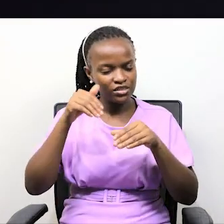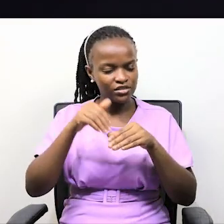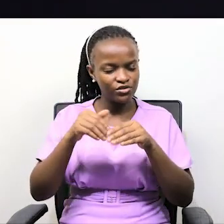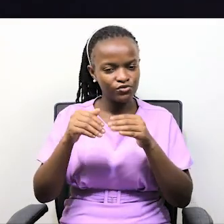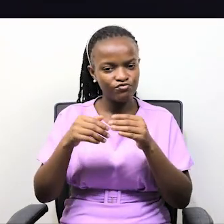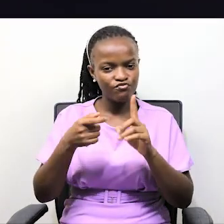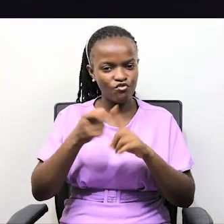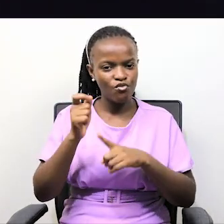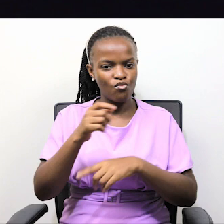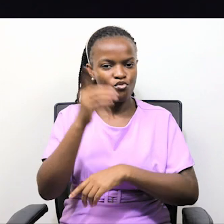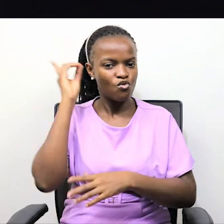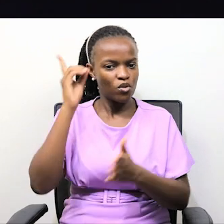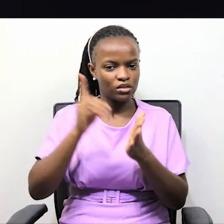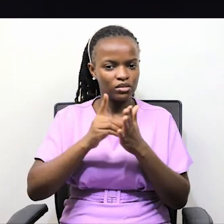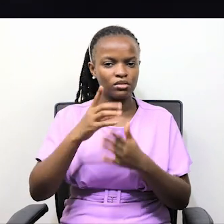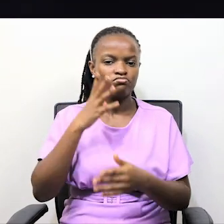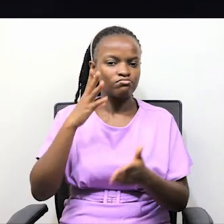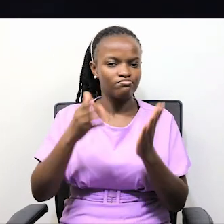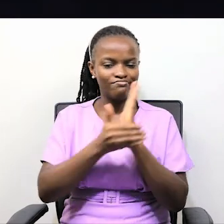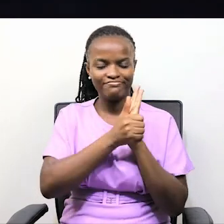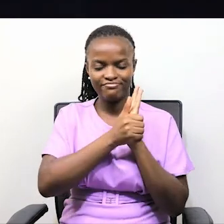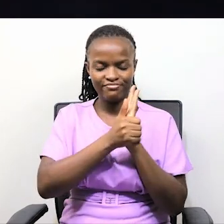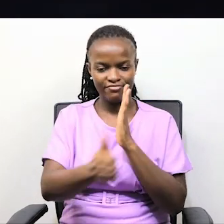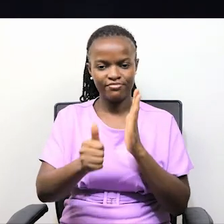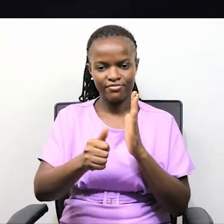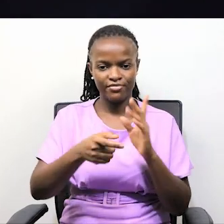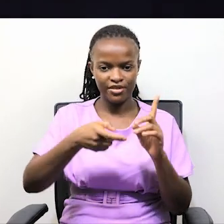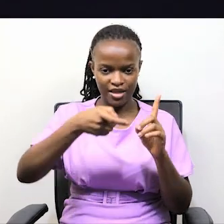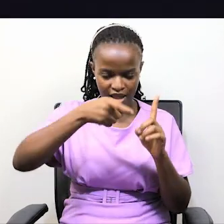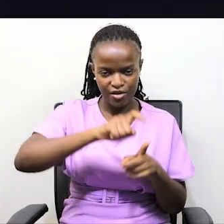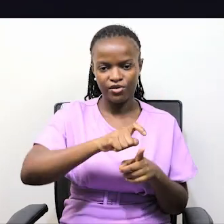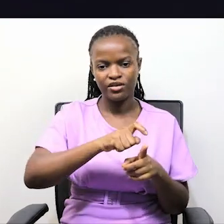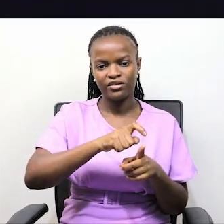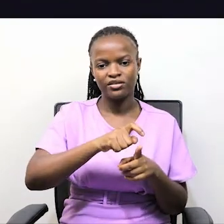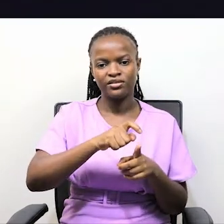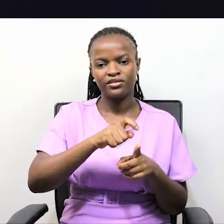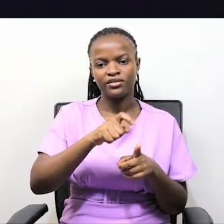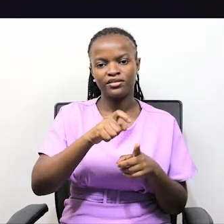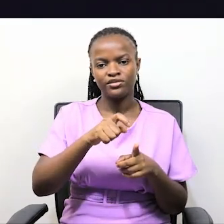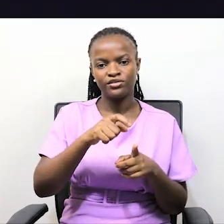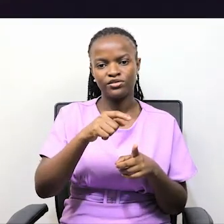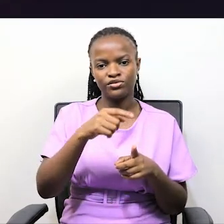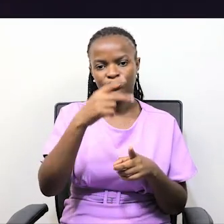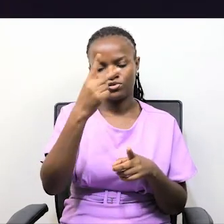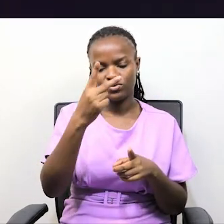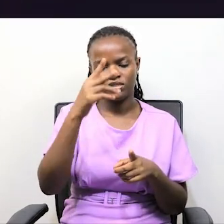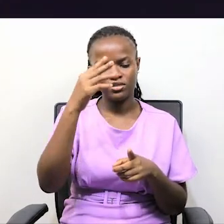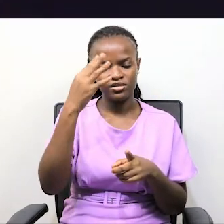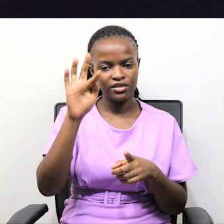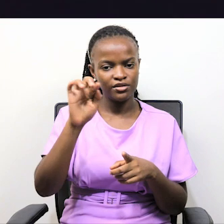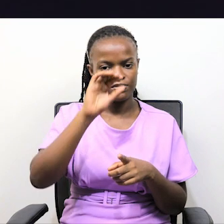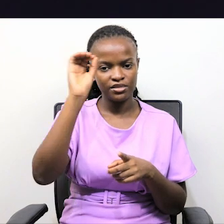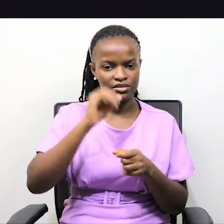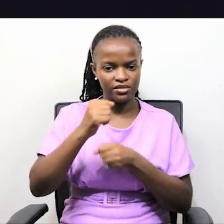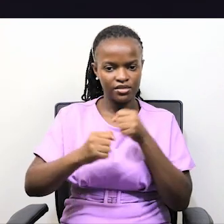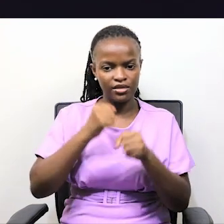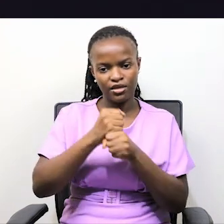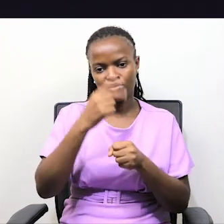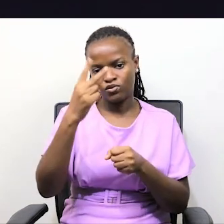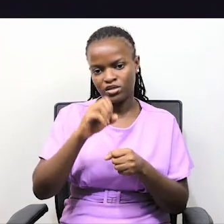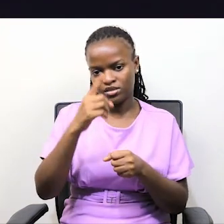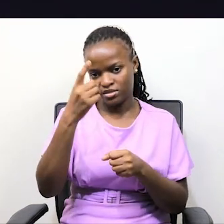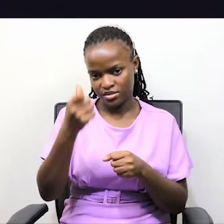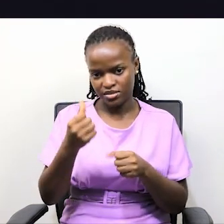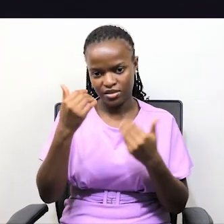passée de 58% en 2011 à 74% en 2016. Entre 2011